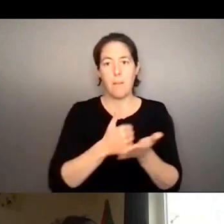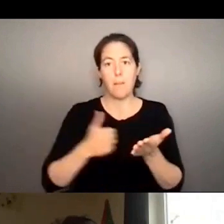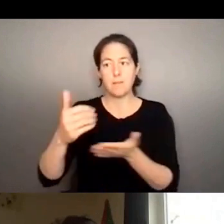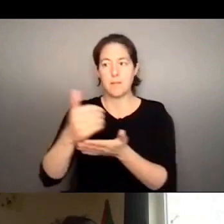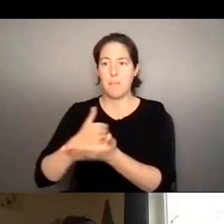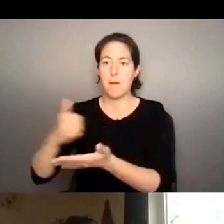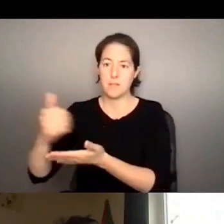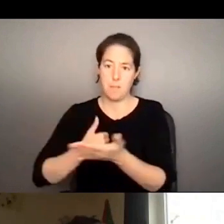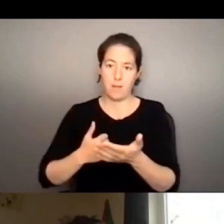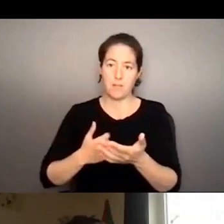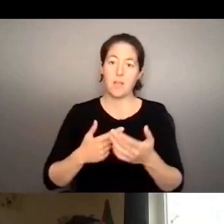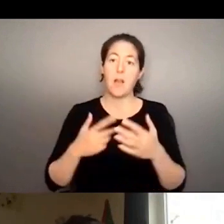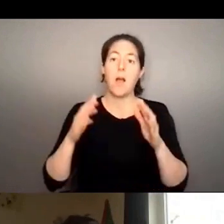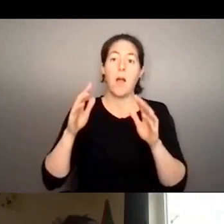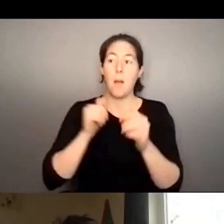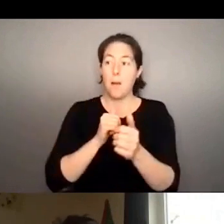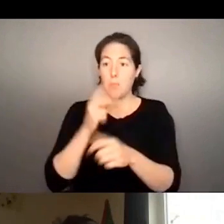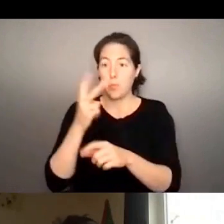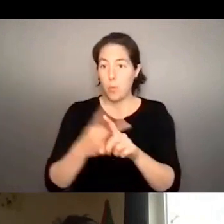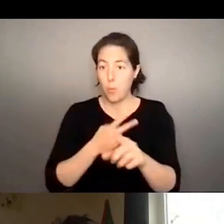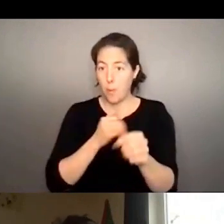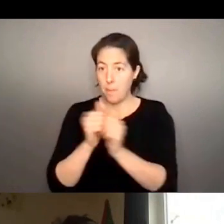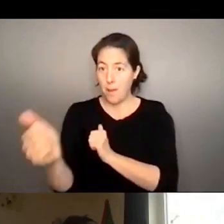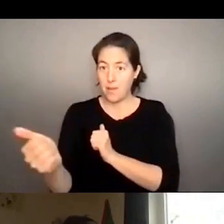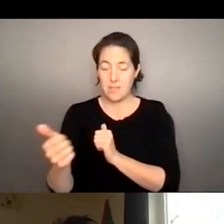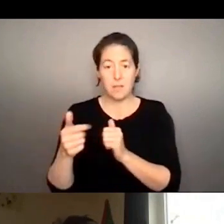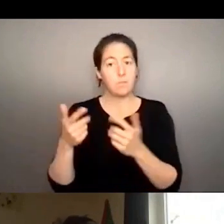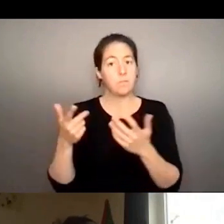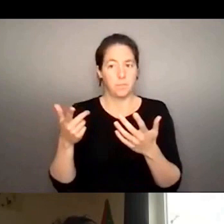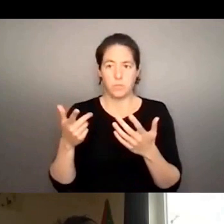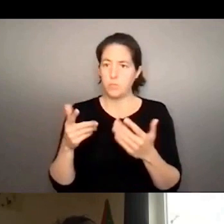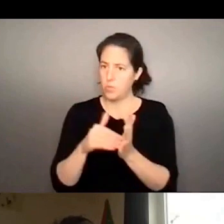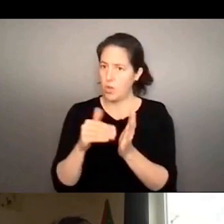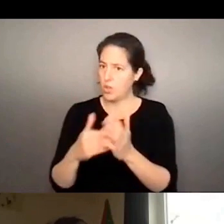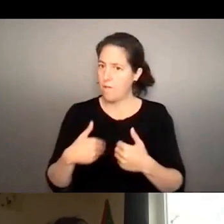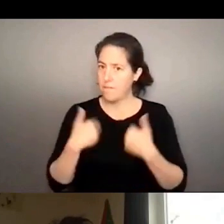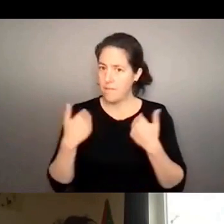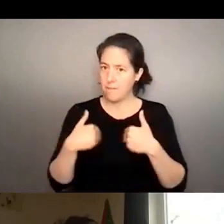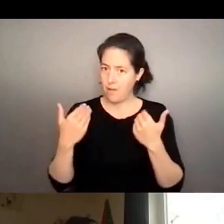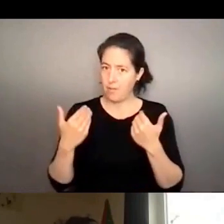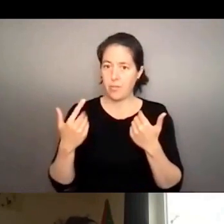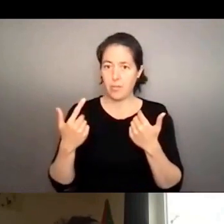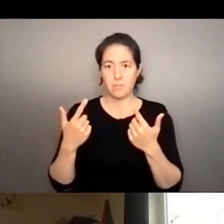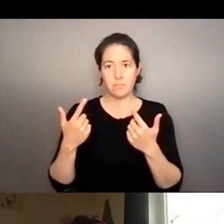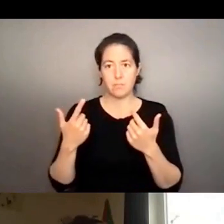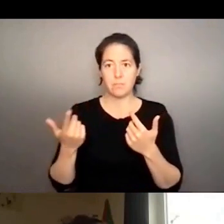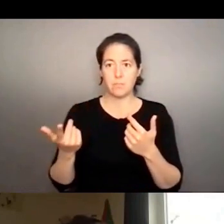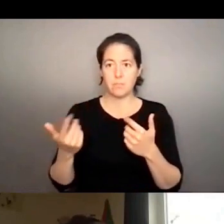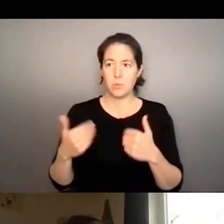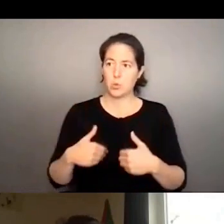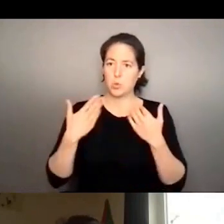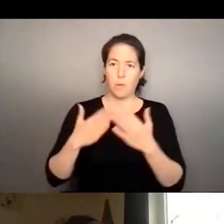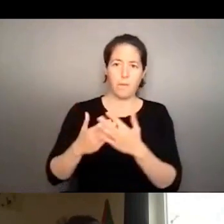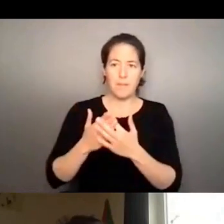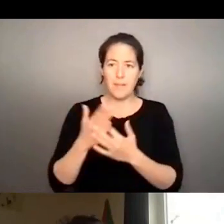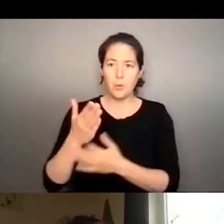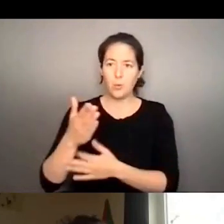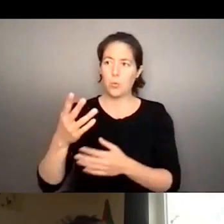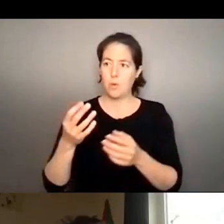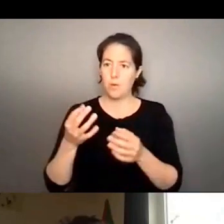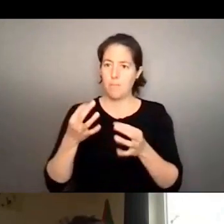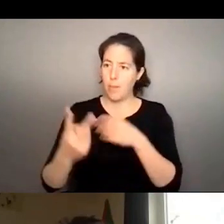est toujours vivante. Elle est encore mieux informée immunitairement parce qu'elle a survécu dans un environnement là, nouveau pendant 2